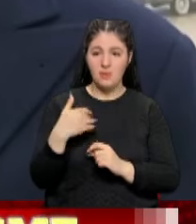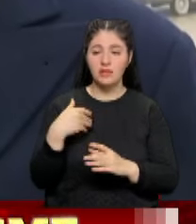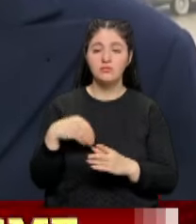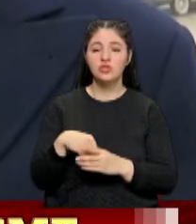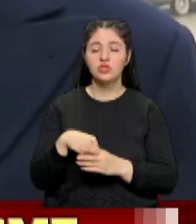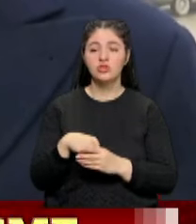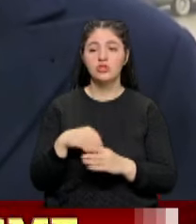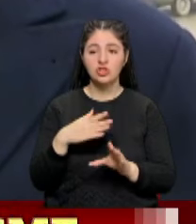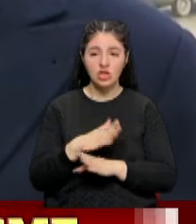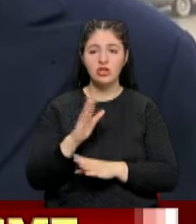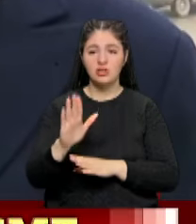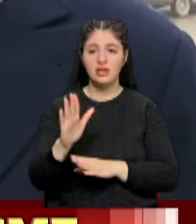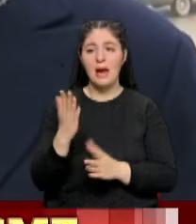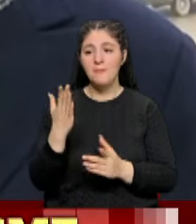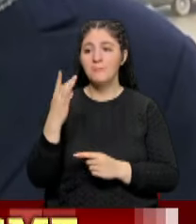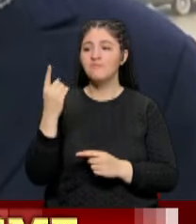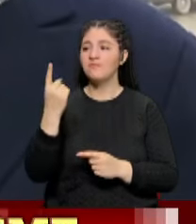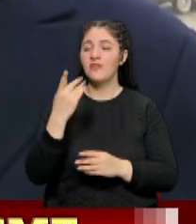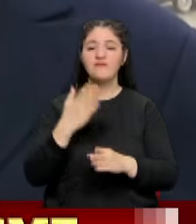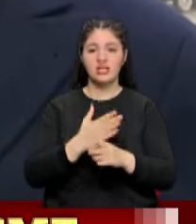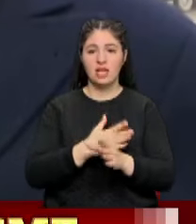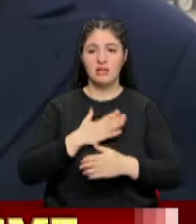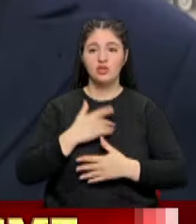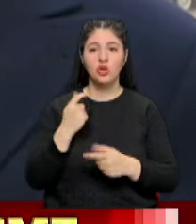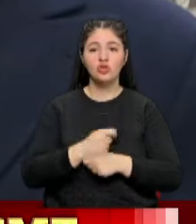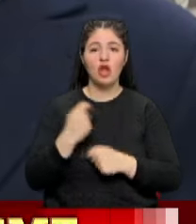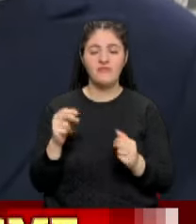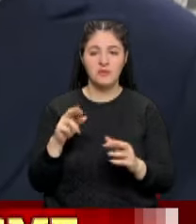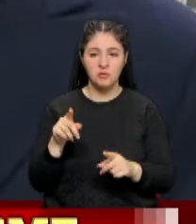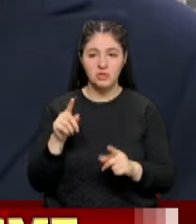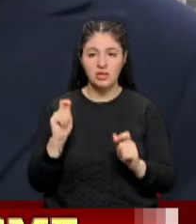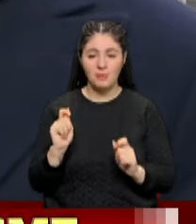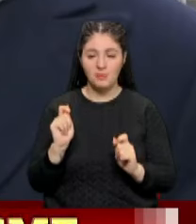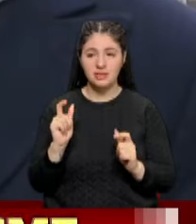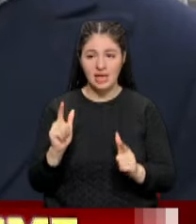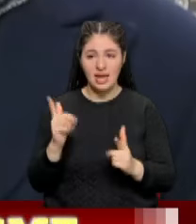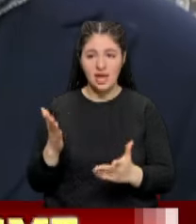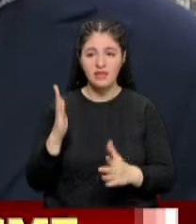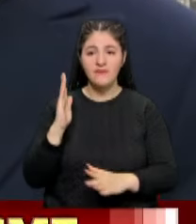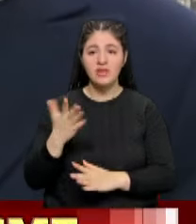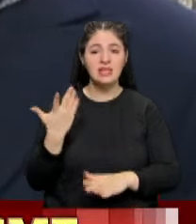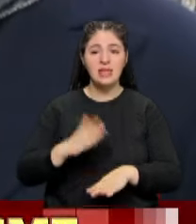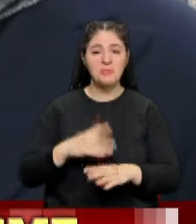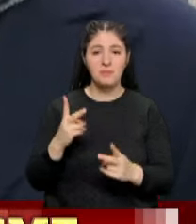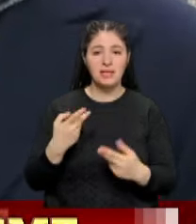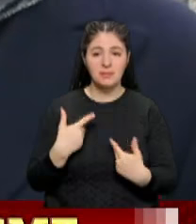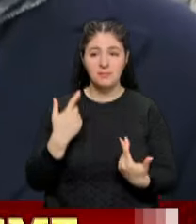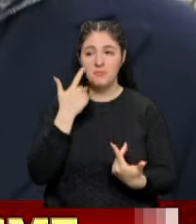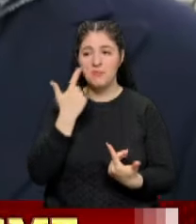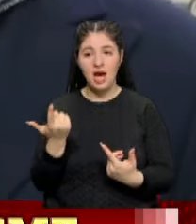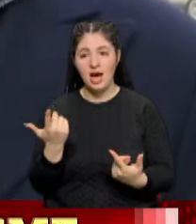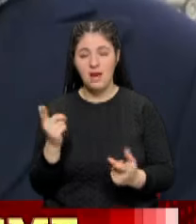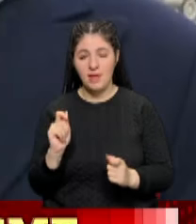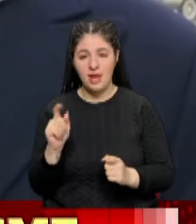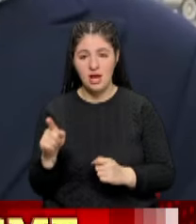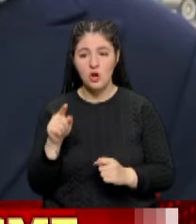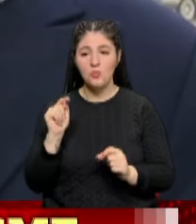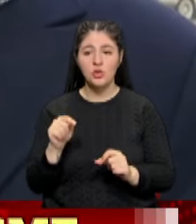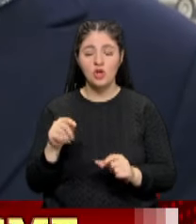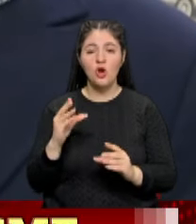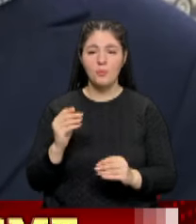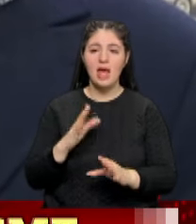için gerçekten hani bir vatandaş görevi gibi, bunu yapmamız gereken, daha fazla ne yapabiliriz bakış açısıyla